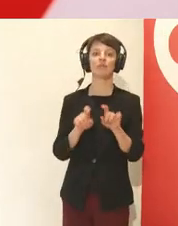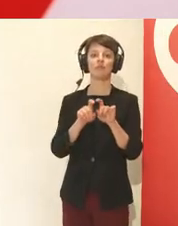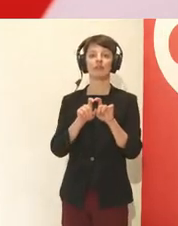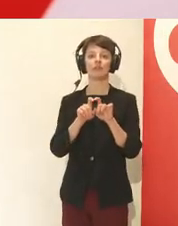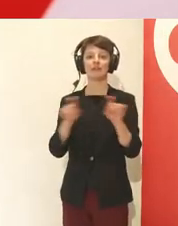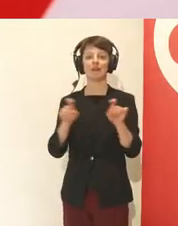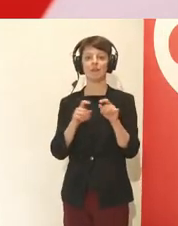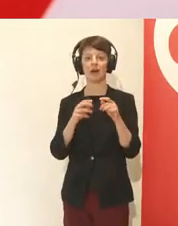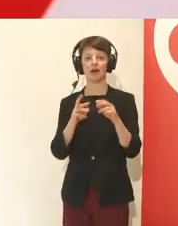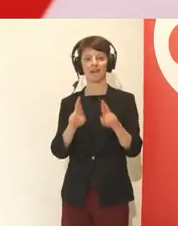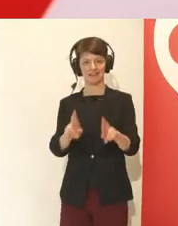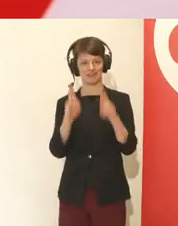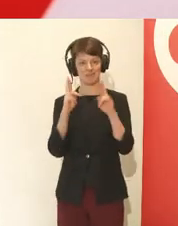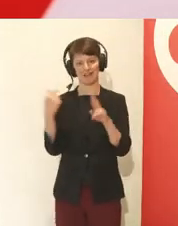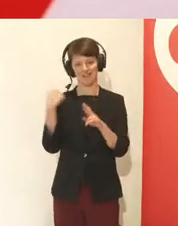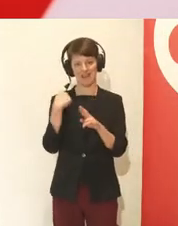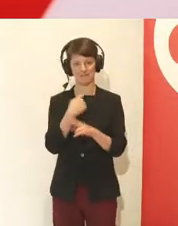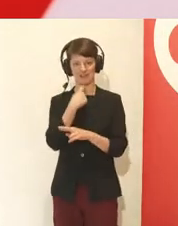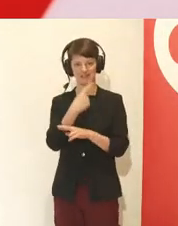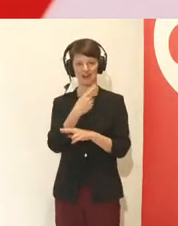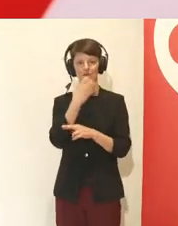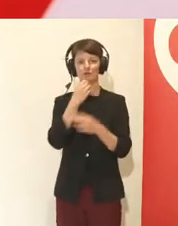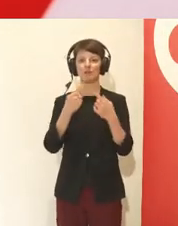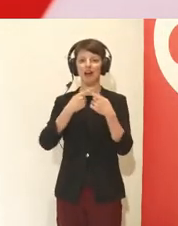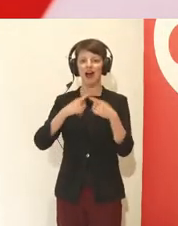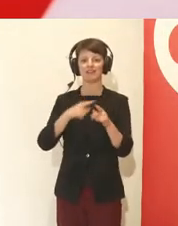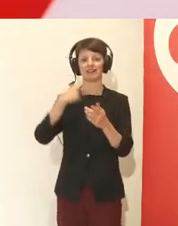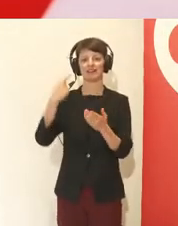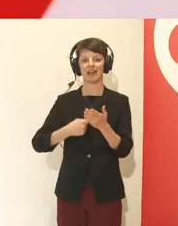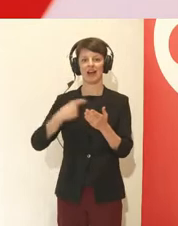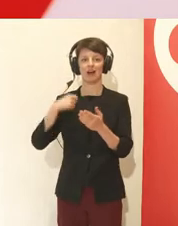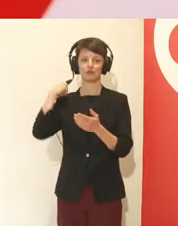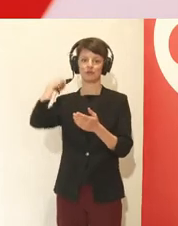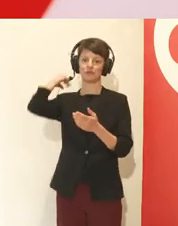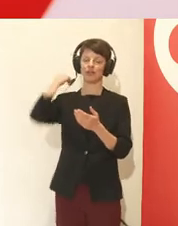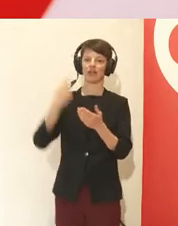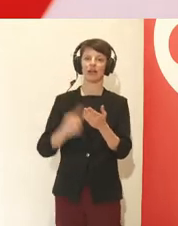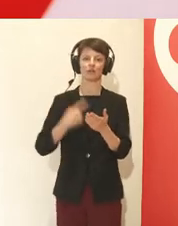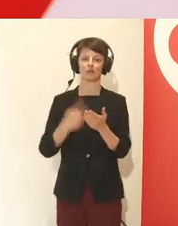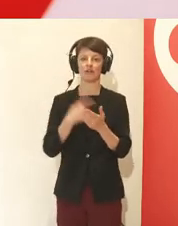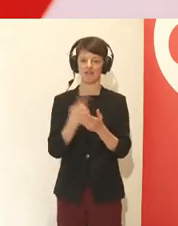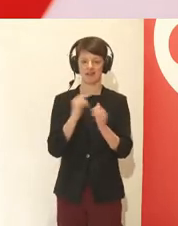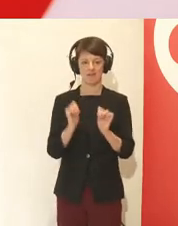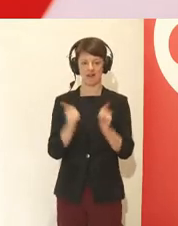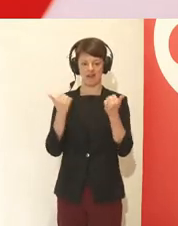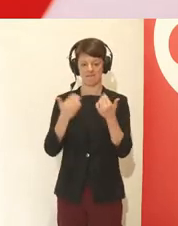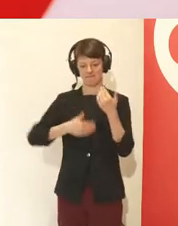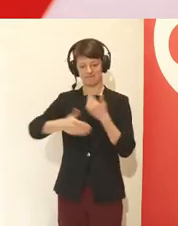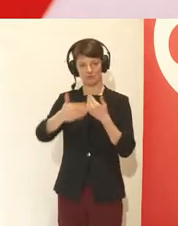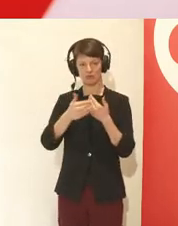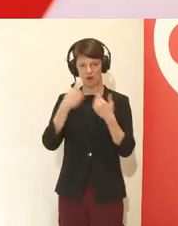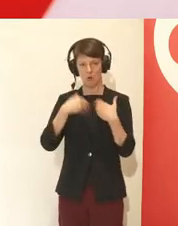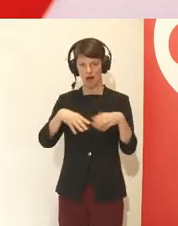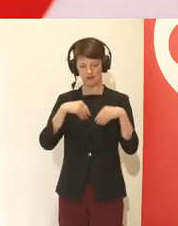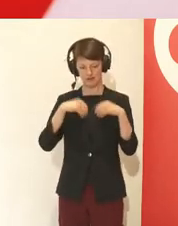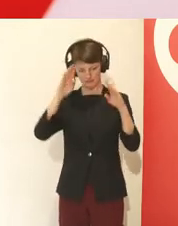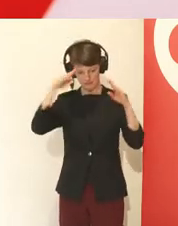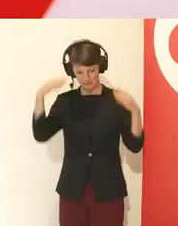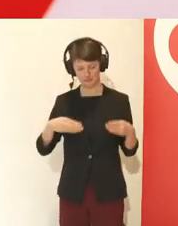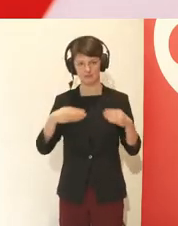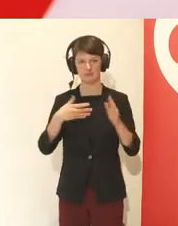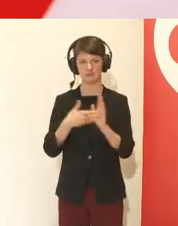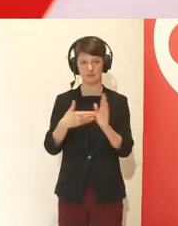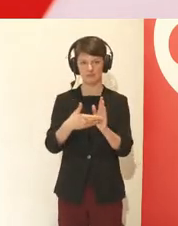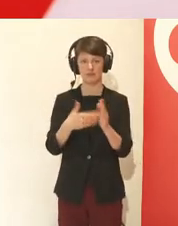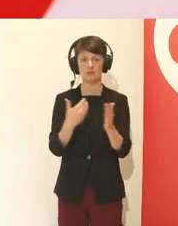geht es natürlich auch darum dass wir uns mit all den anderen großen herausforderungen vor denen wir im leben stehen auseinandersetzen mit der frage